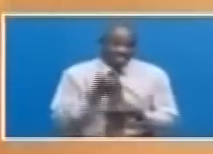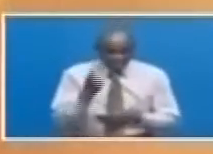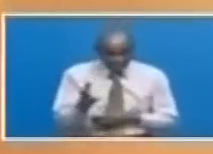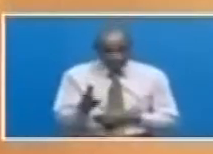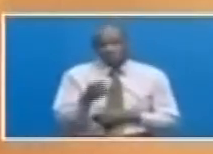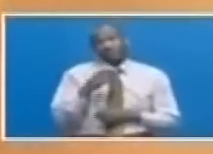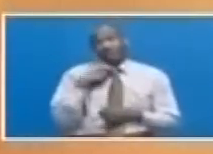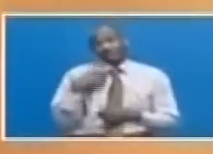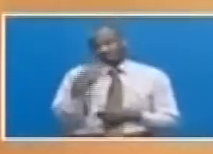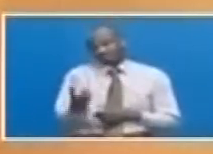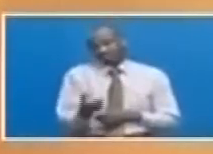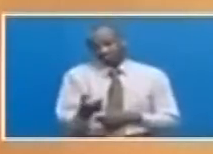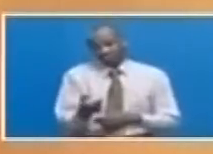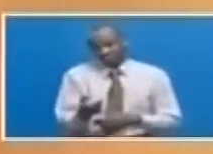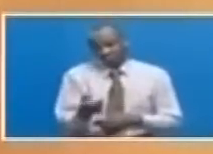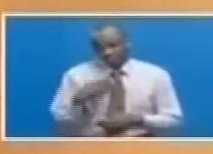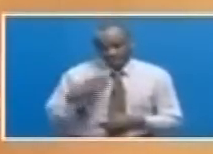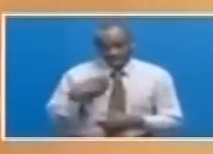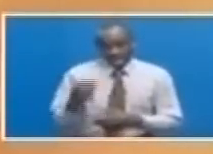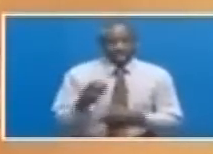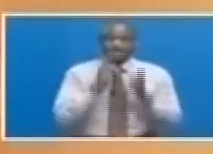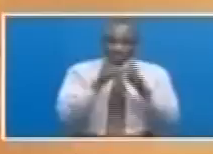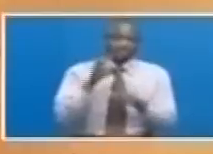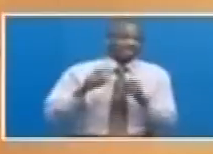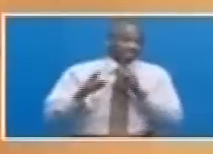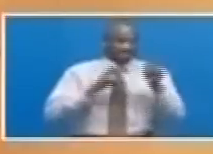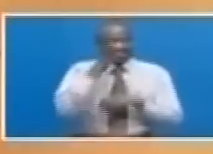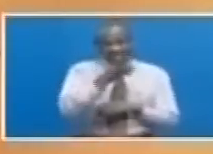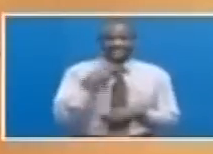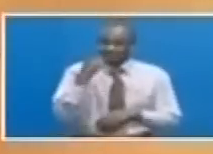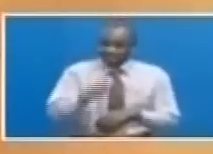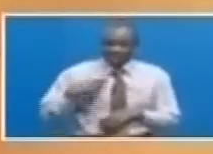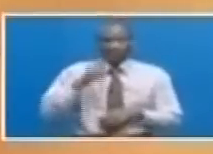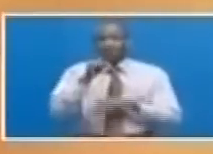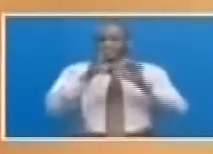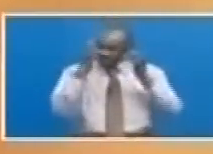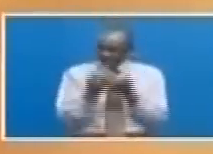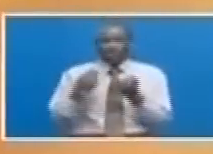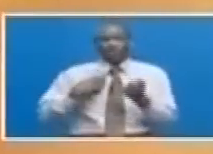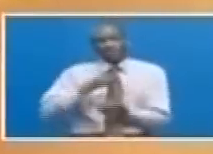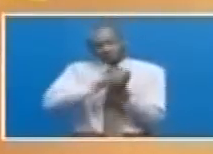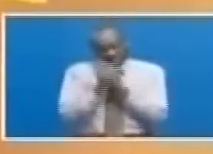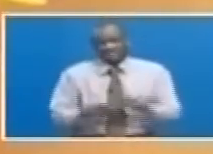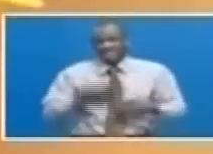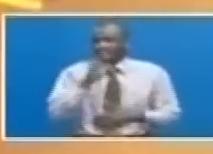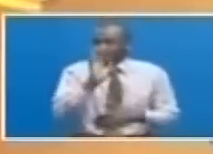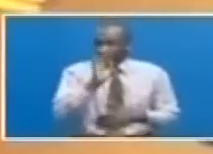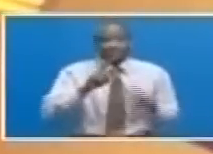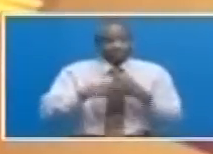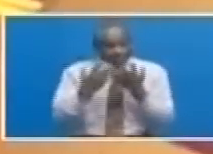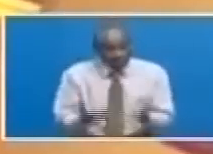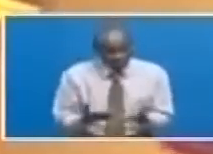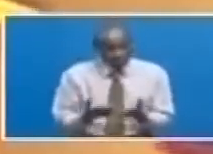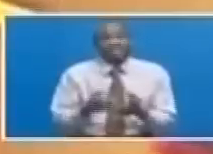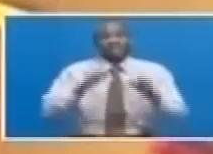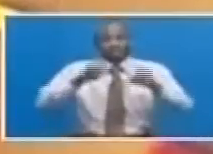alisafiri hadi katika eneo la Habaswein na kutuandalia jinsi familia moja inanuia kubadilisha taswira ya maisha yao kwa kuanzisha